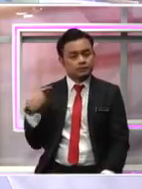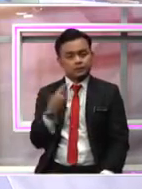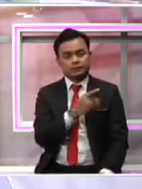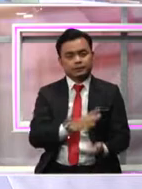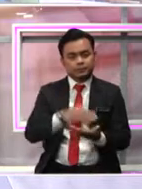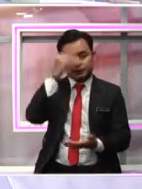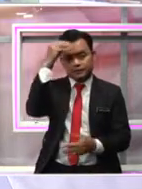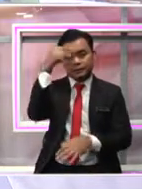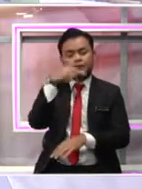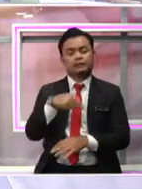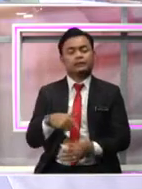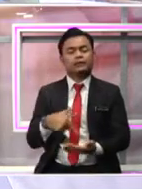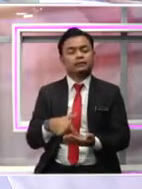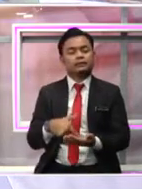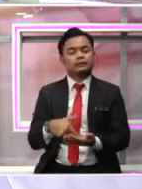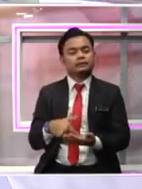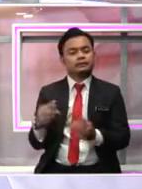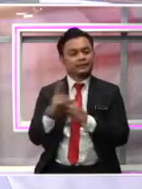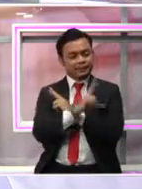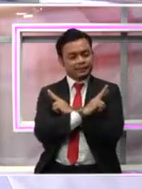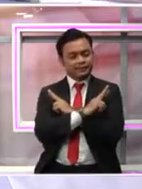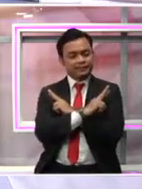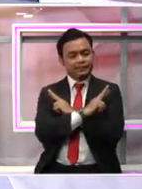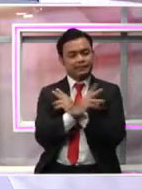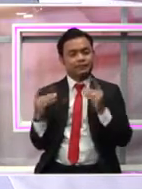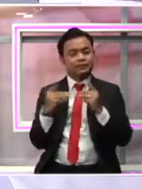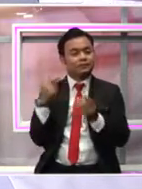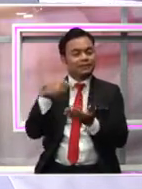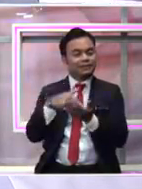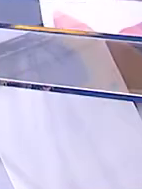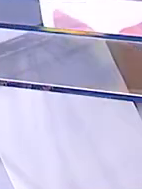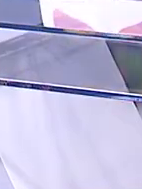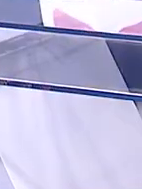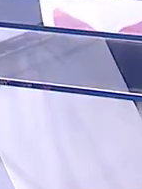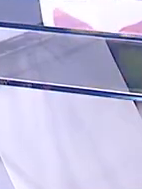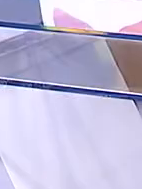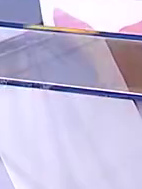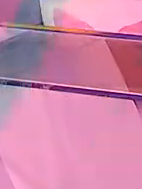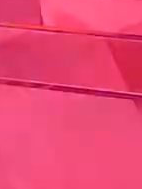kita kita berhak seketika jangan kemana-mana jumpa lepas ini di directed by